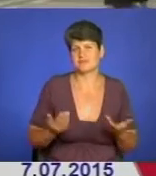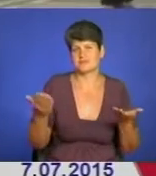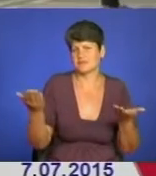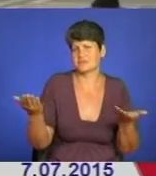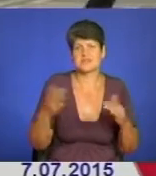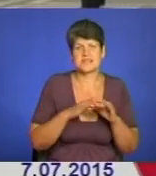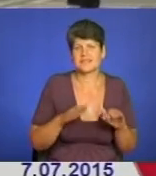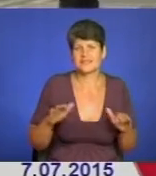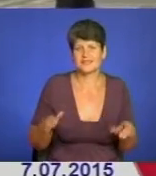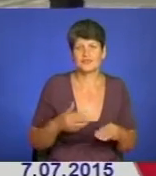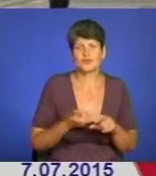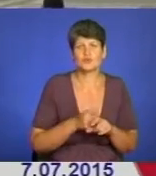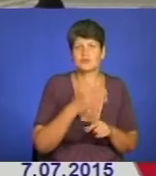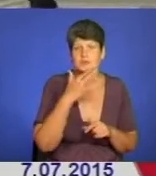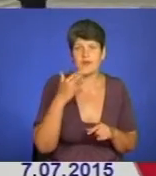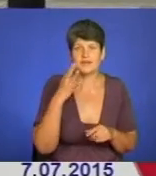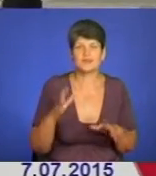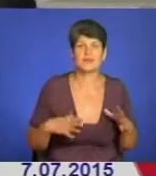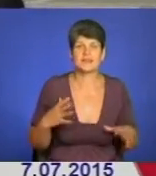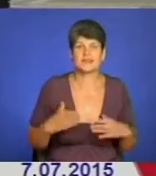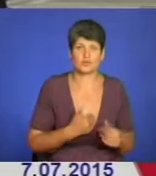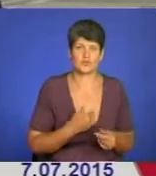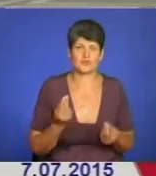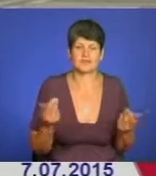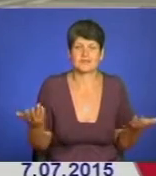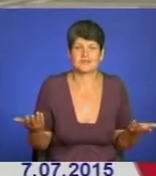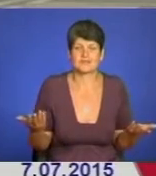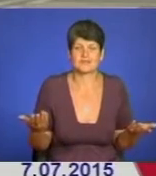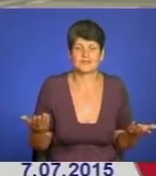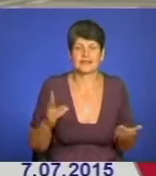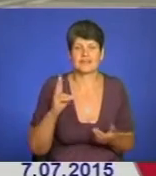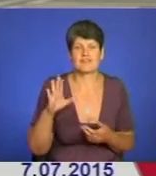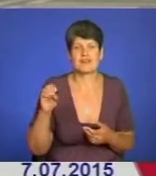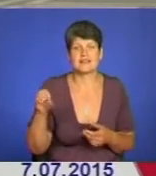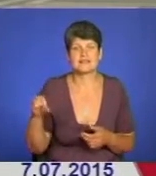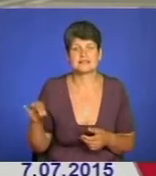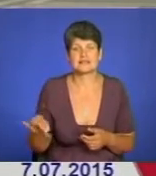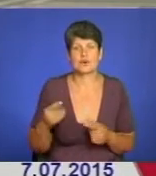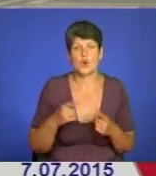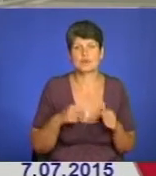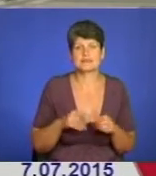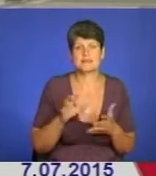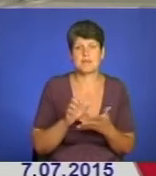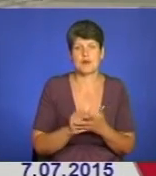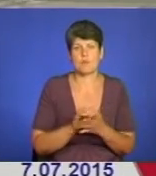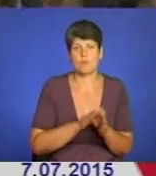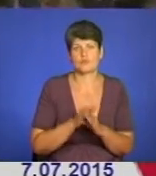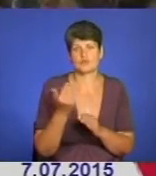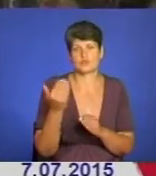як діти, то в них дуже багато енергії, вони дуже багато хочуть бавитися. Різні їм квести організовуємо, займаємо цей час